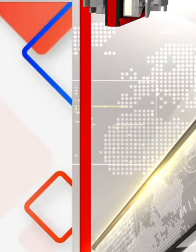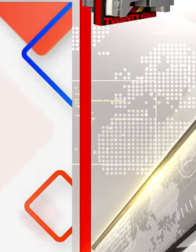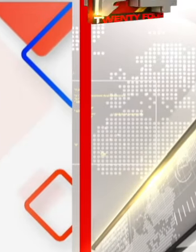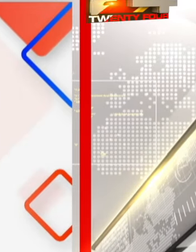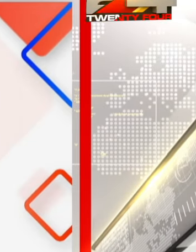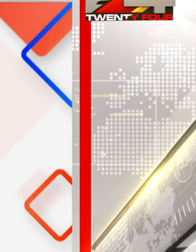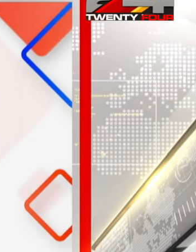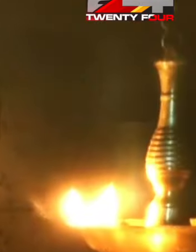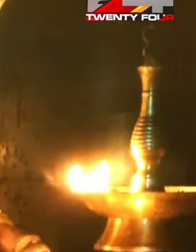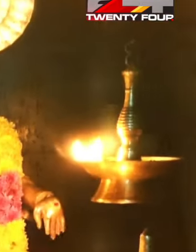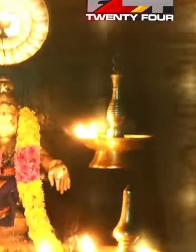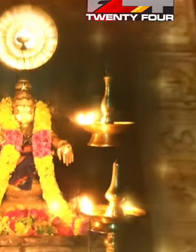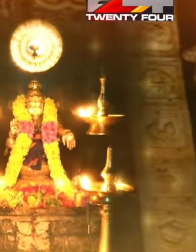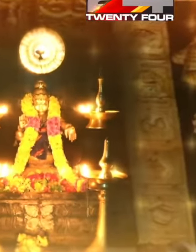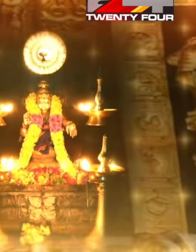സൊസൈറ്റി ലിമിറ്റഡ്.